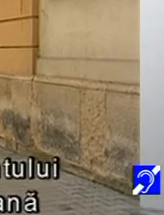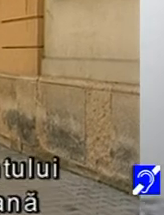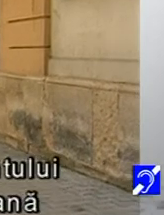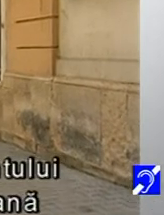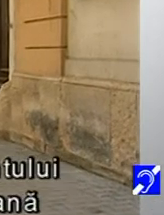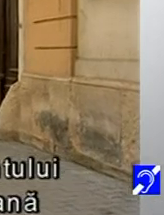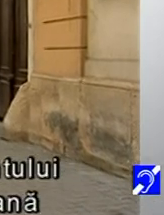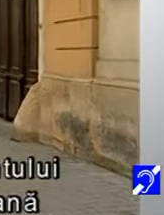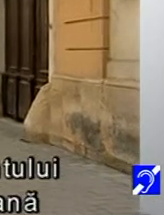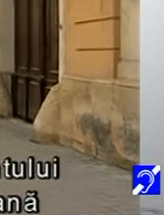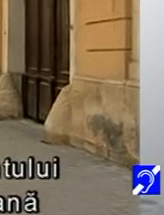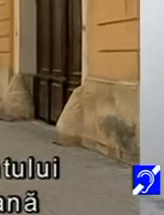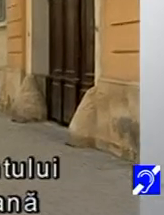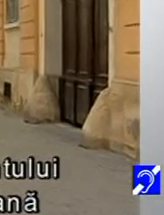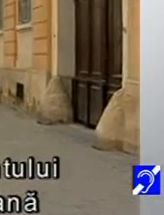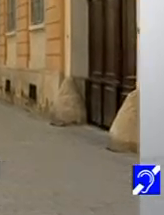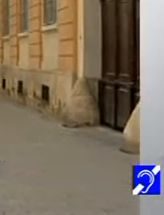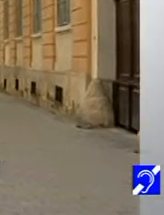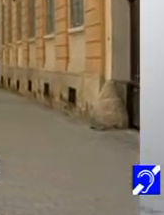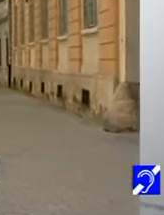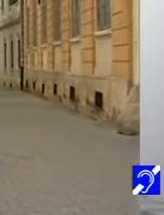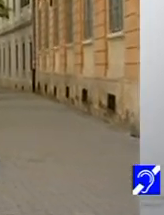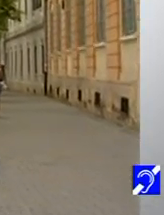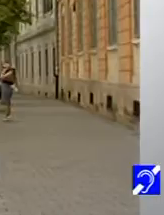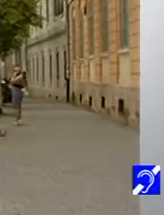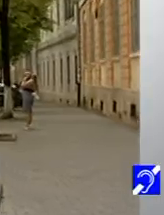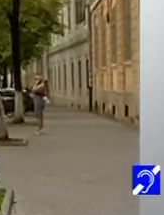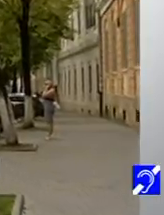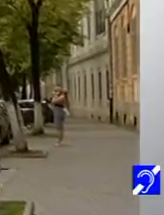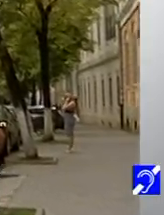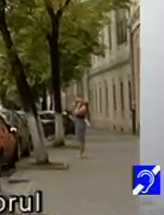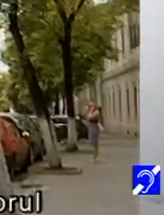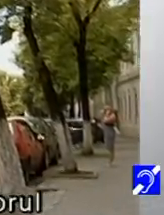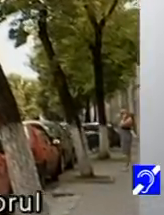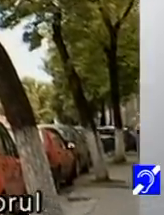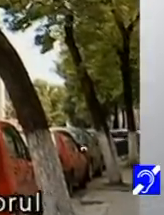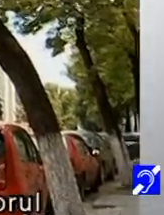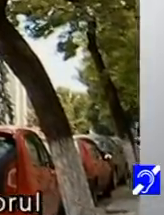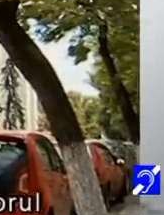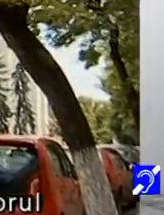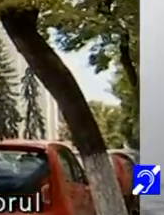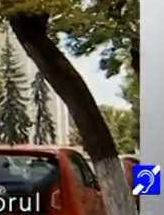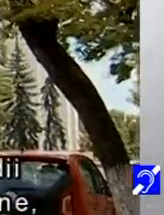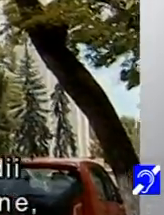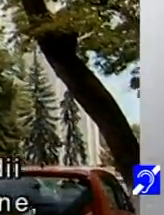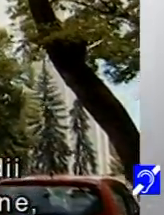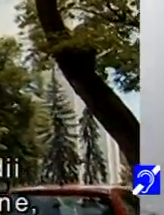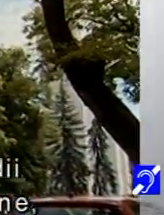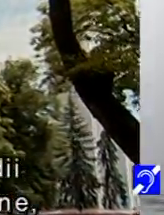Klausenburg. Christina Bojan unterrichtet an der Fakultät für Europastudien der Babeș-Bolyai-Universität Klausenburg und